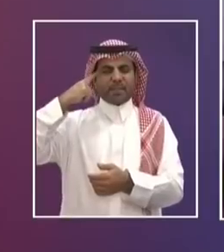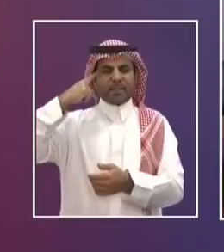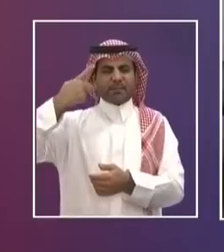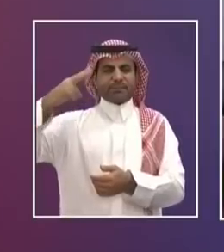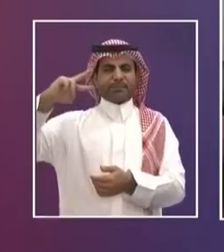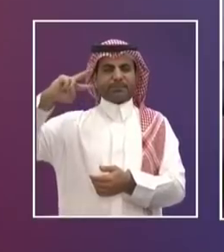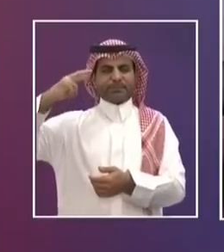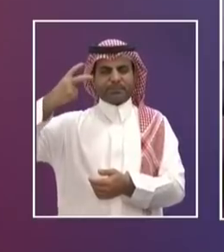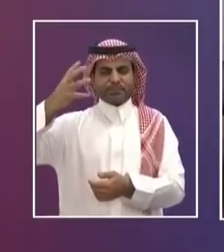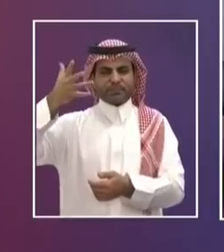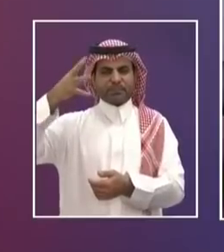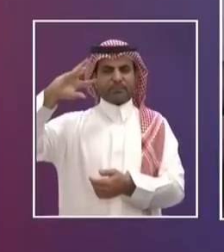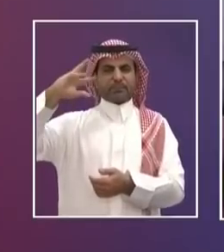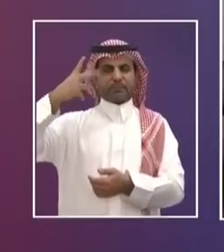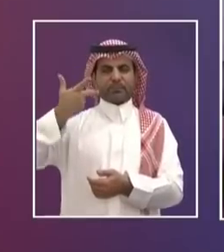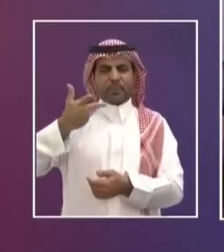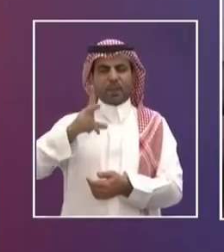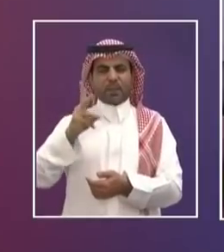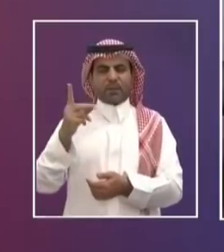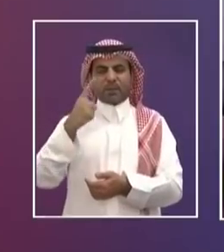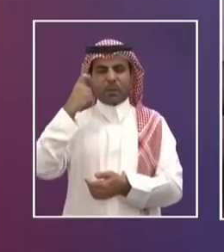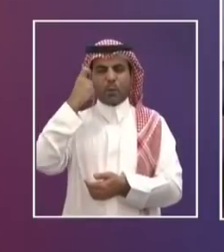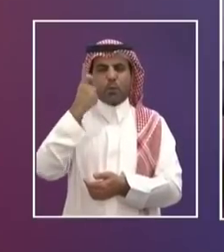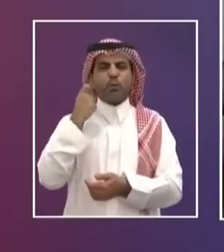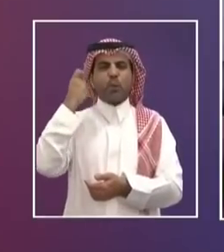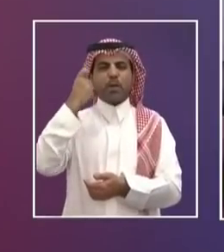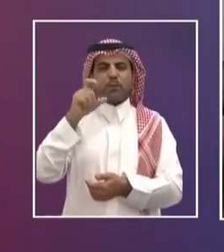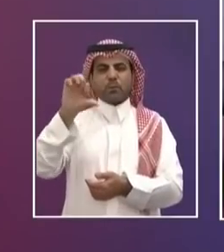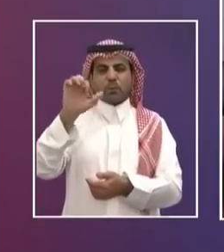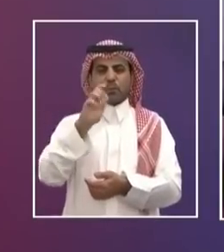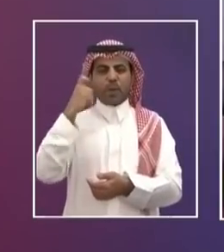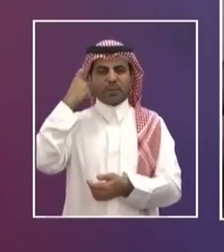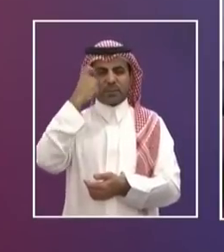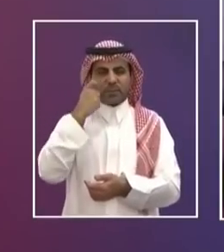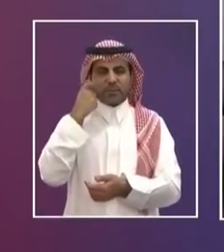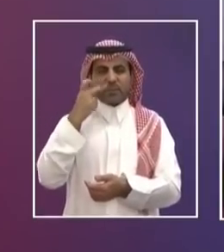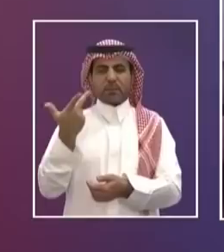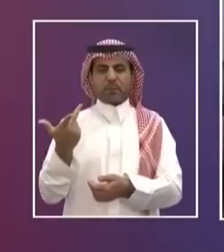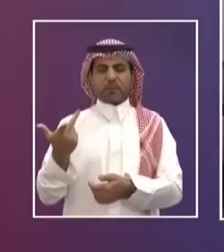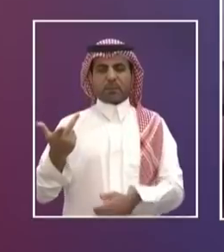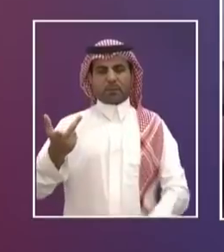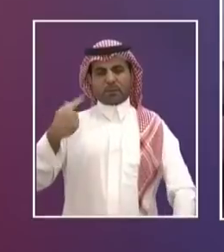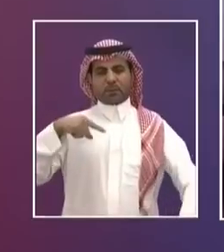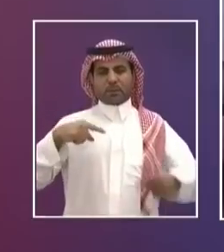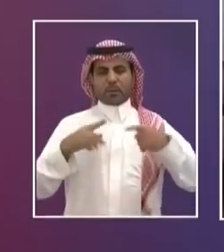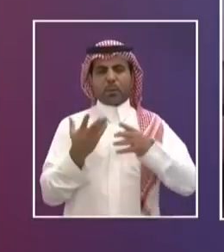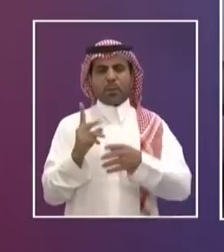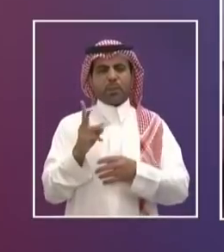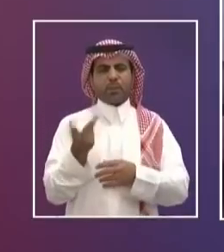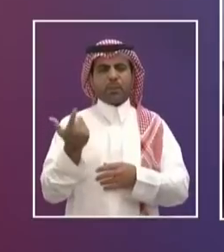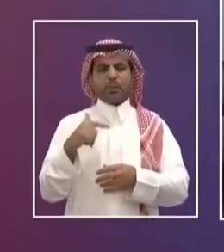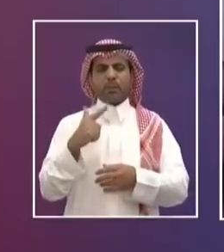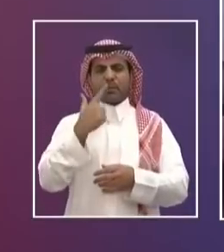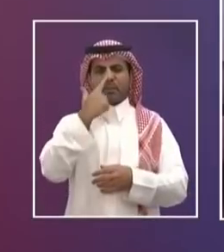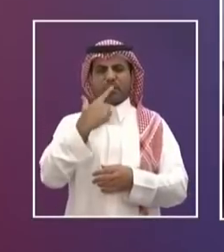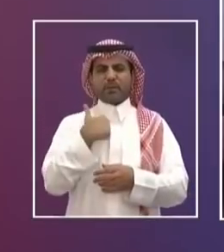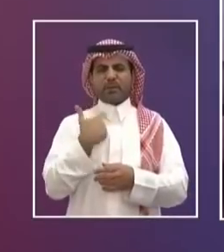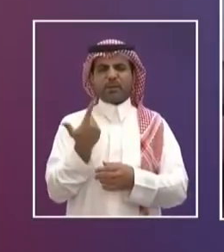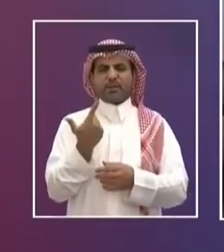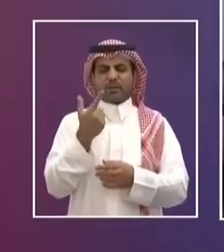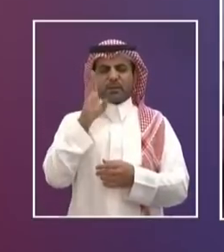أيضا اضطرابات الوسواس القهري، وكذلك المصابين باضطرابات